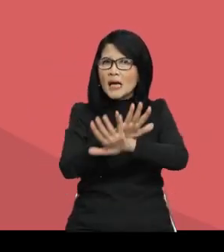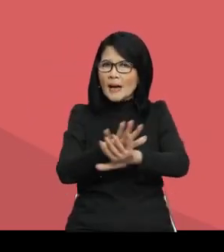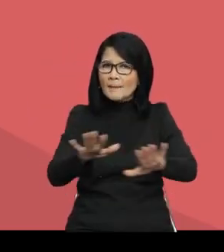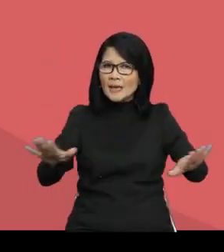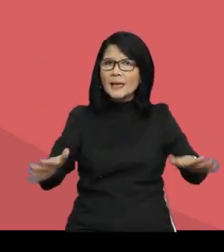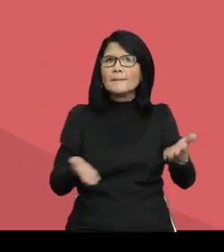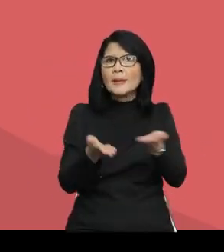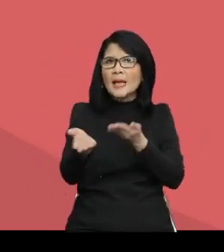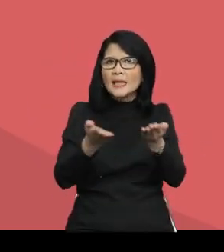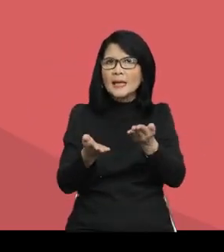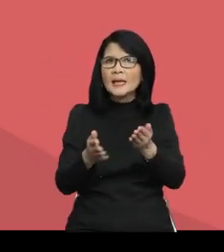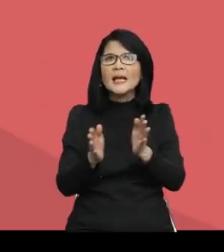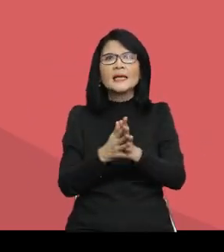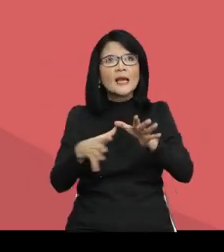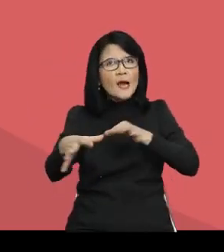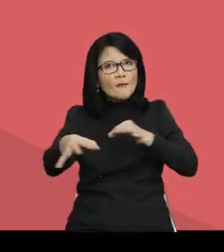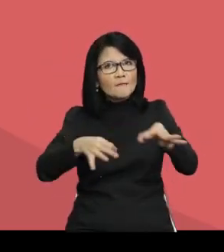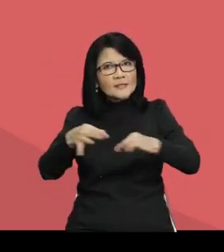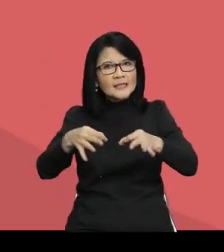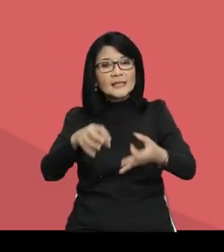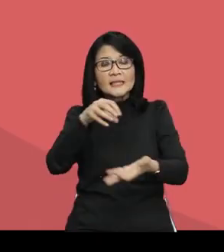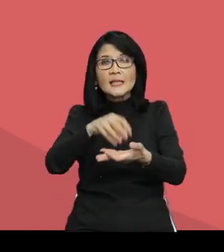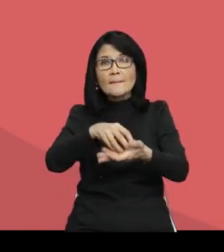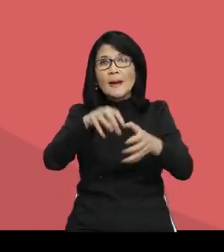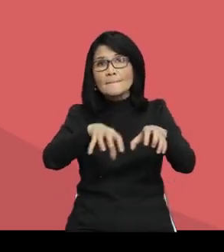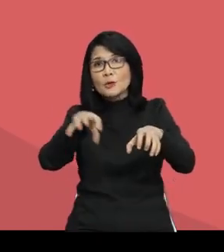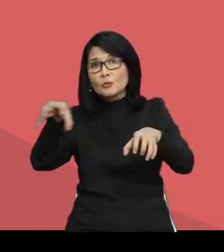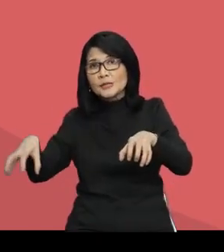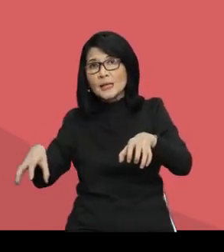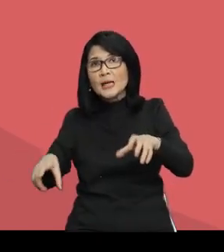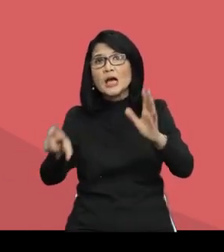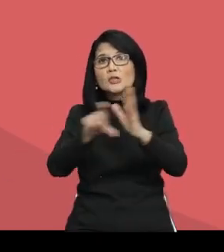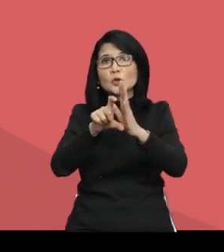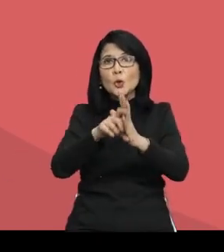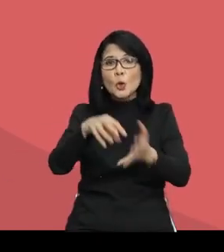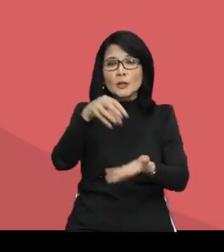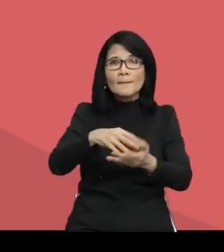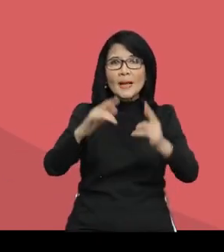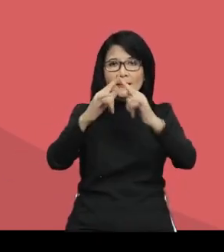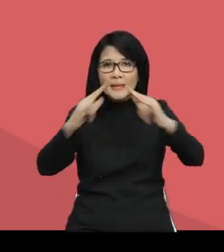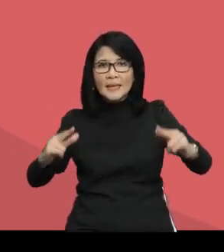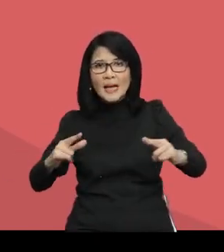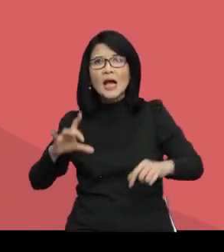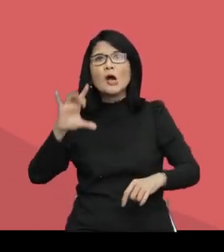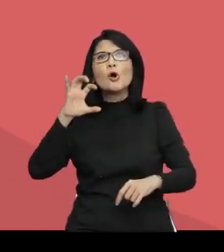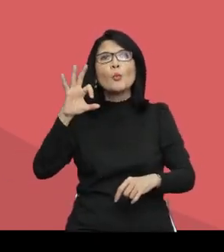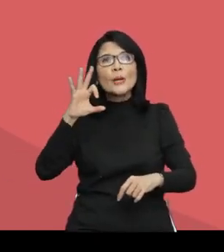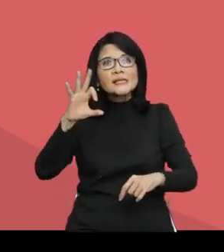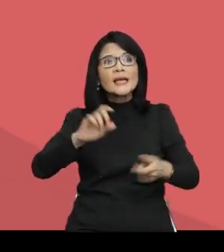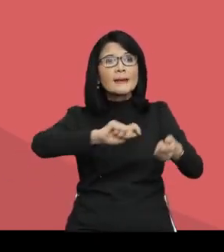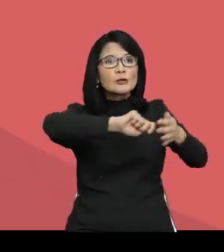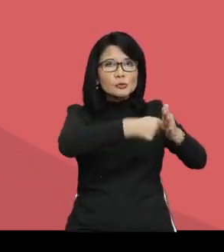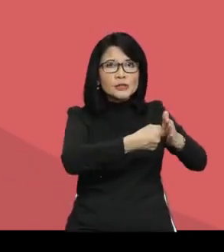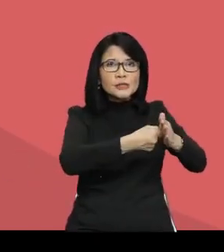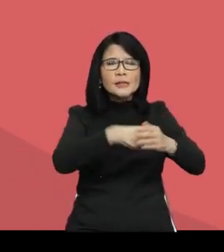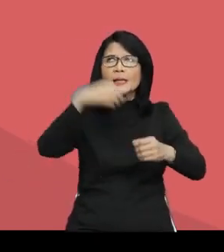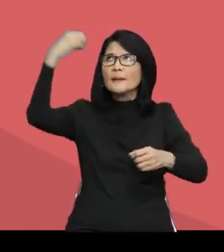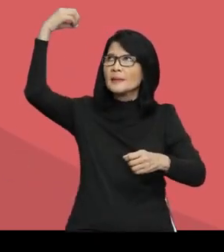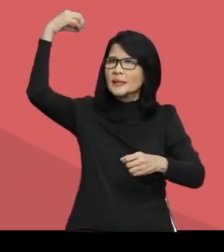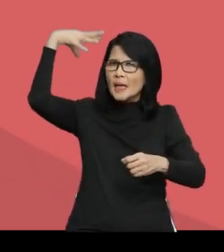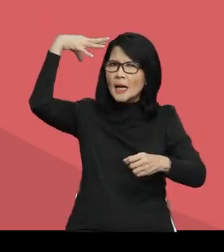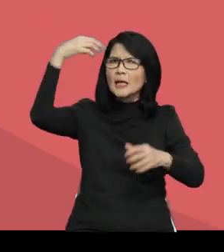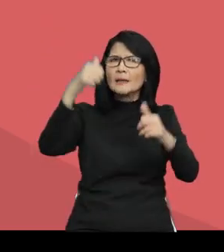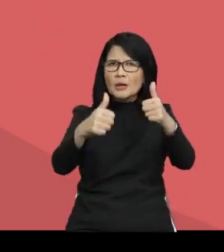keamanan layanan dan fasilitas dalam pengungsian, seperti letak tenda, toilet yang terkunci, dan dengan penerangan